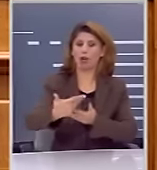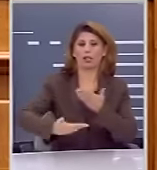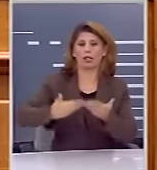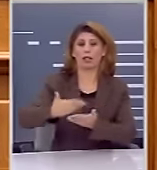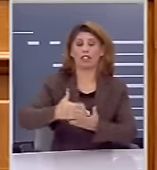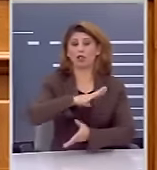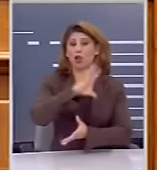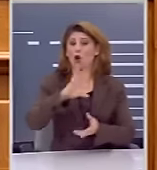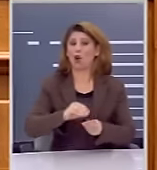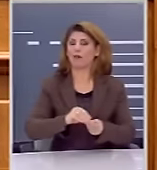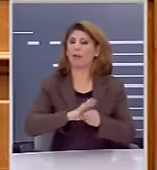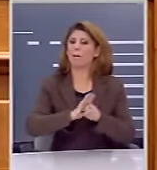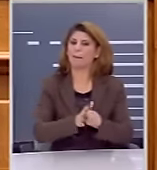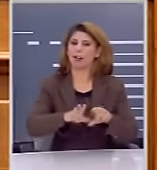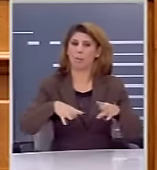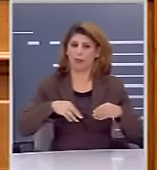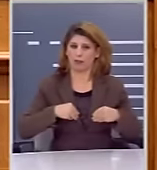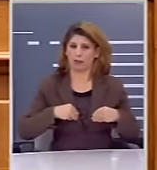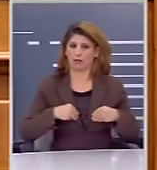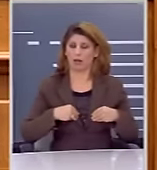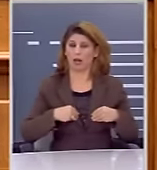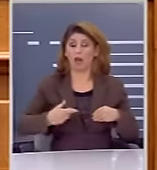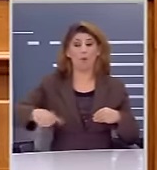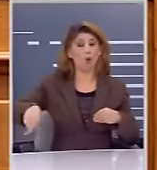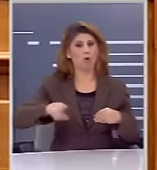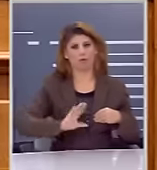αυτά γίναν πλήρως αποδεκτά από όλους.